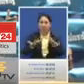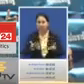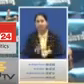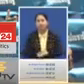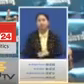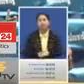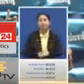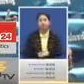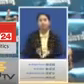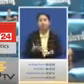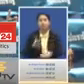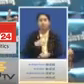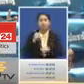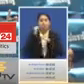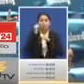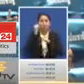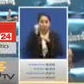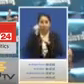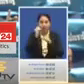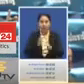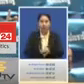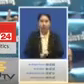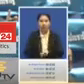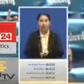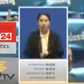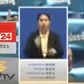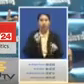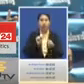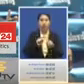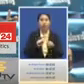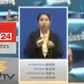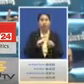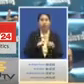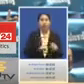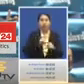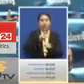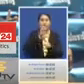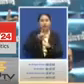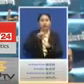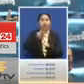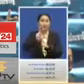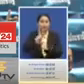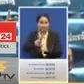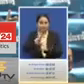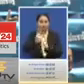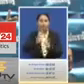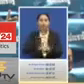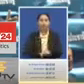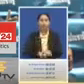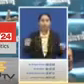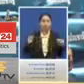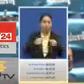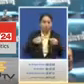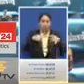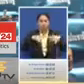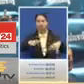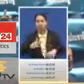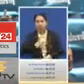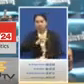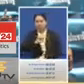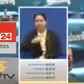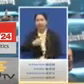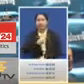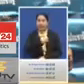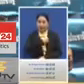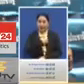ท่านประท้วงผมประท้วงในข้อ43จะตรงหรือไม่ตรงผมไม่แน่ใจเ